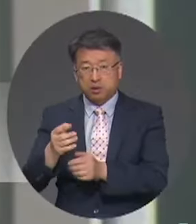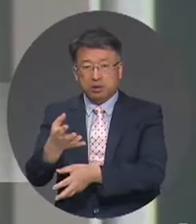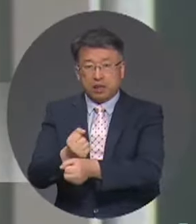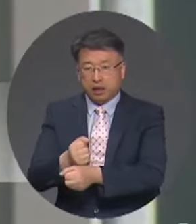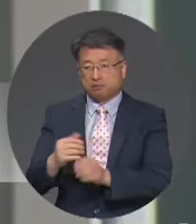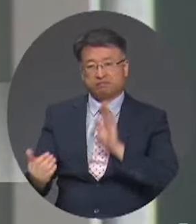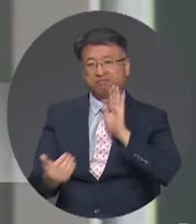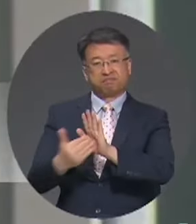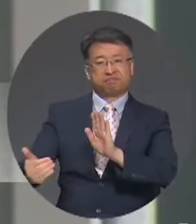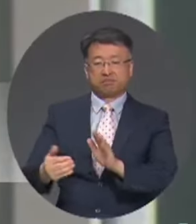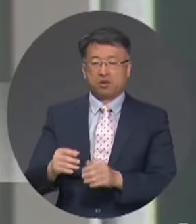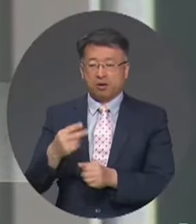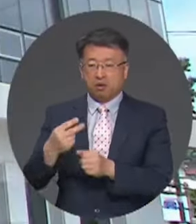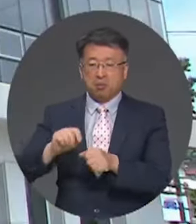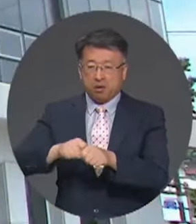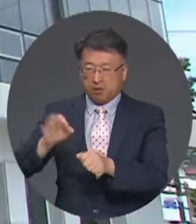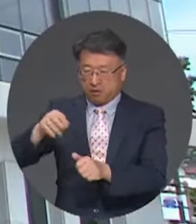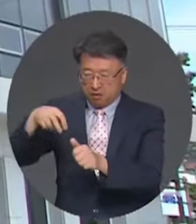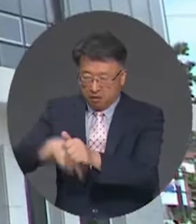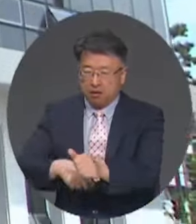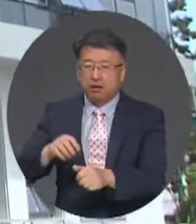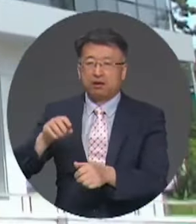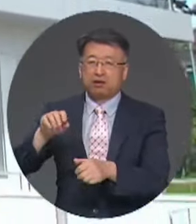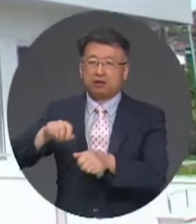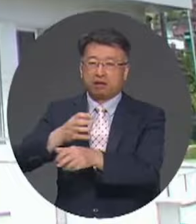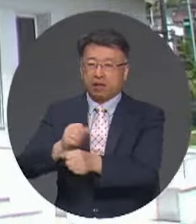액 정제에 서기로